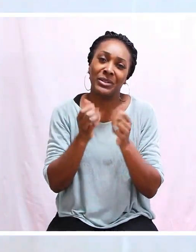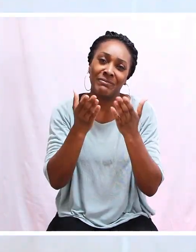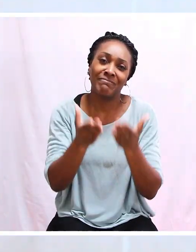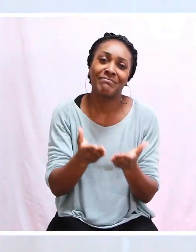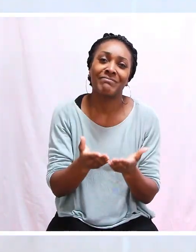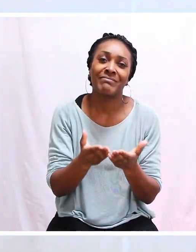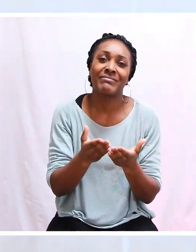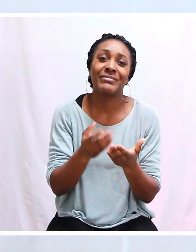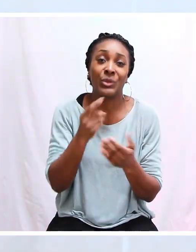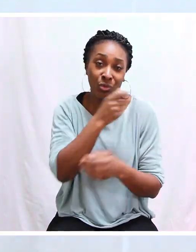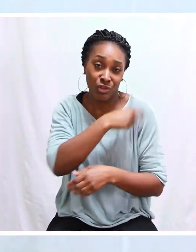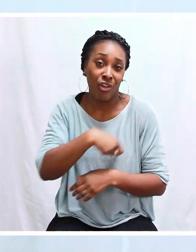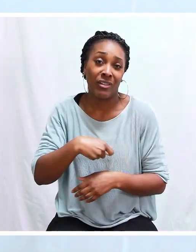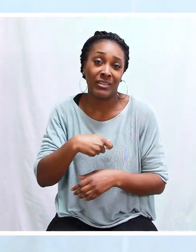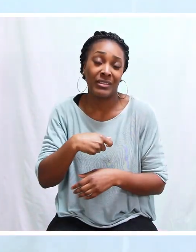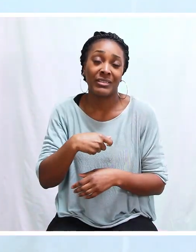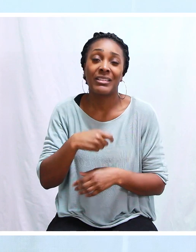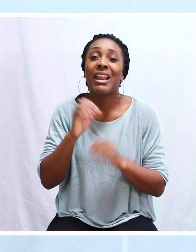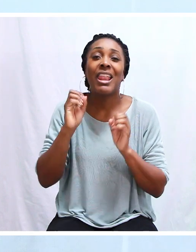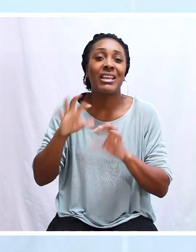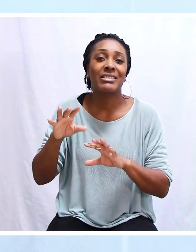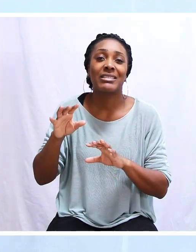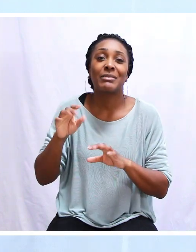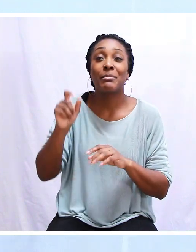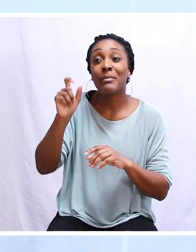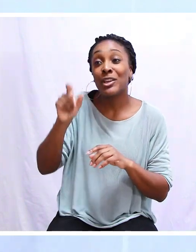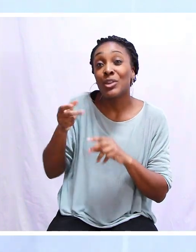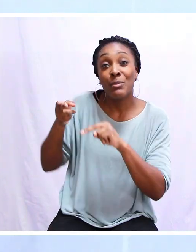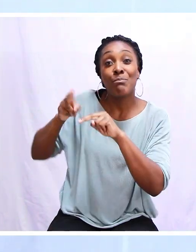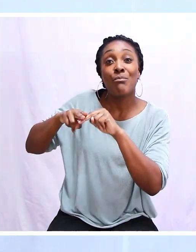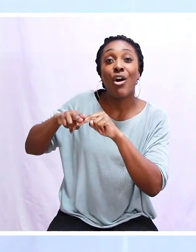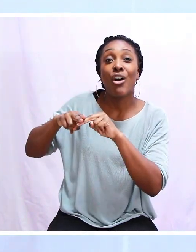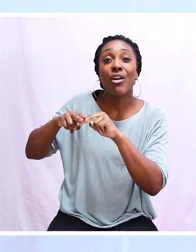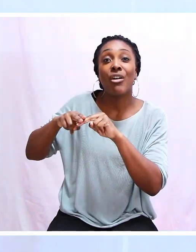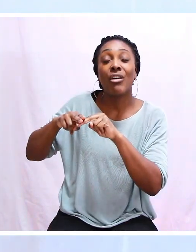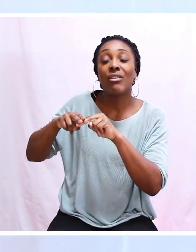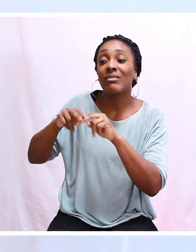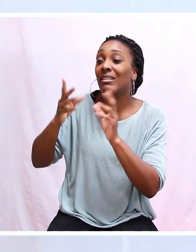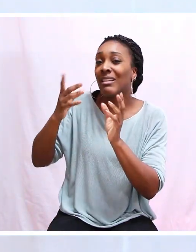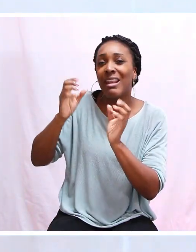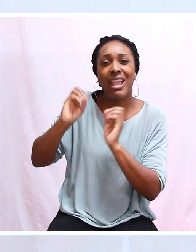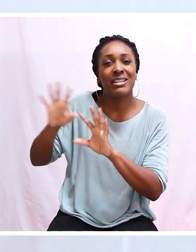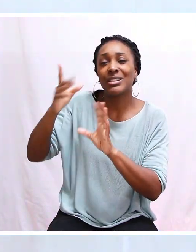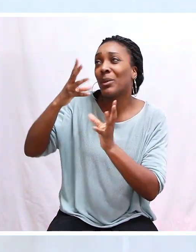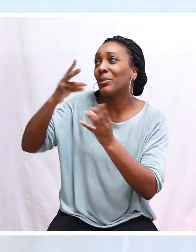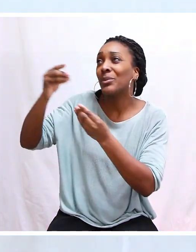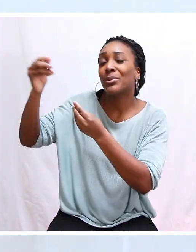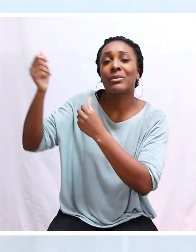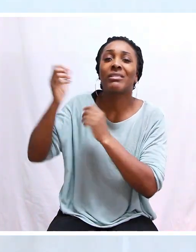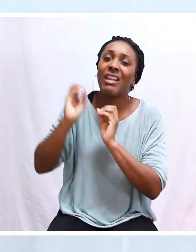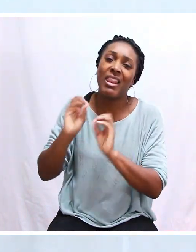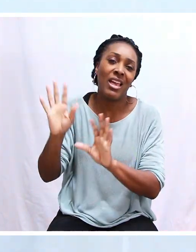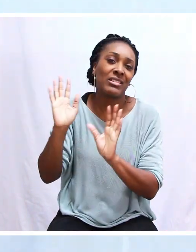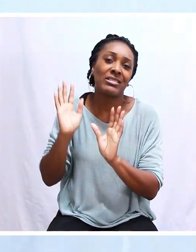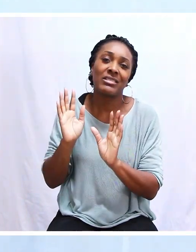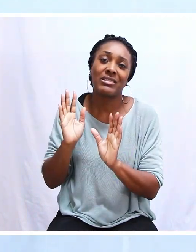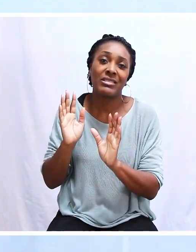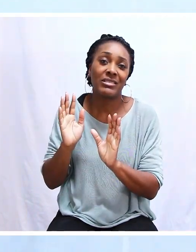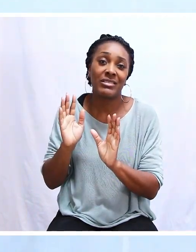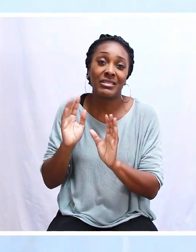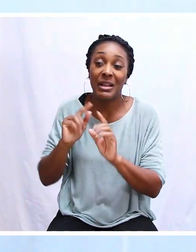main de la personne qui a disparu. Parce que souvent c'est ça. Ça devient une forme d'idolâtrie. On veut conserver quelque chose qu'on n'a